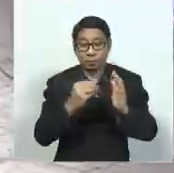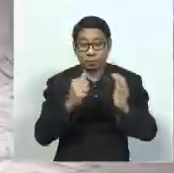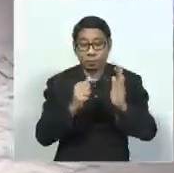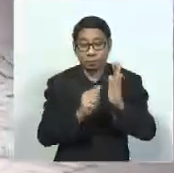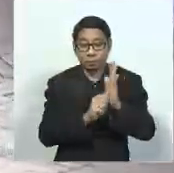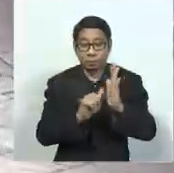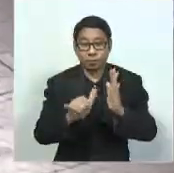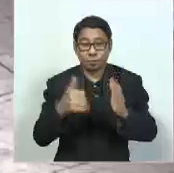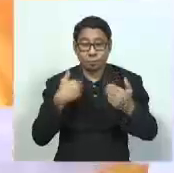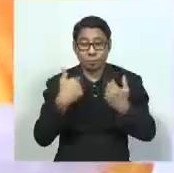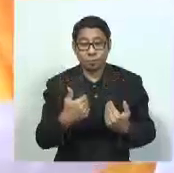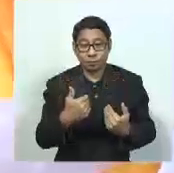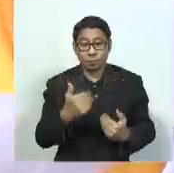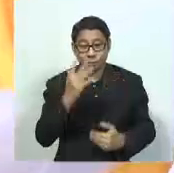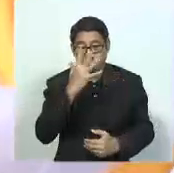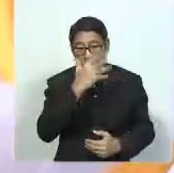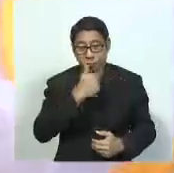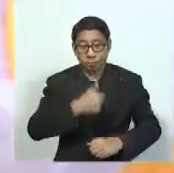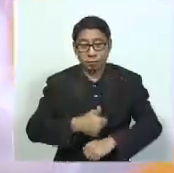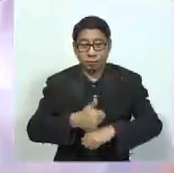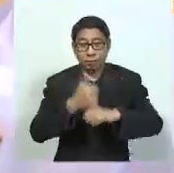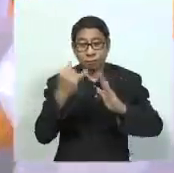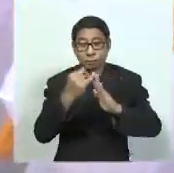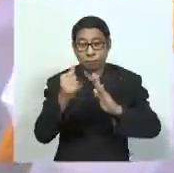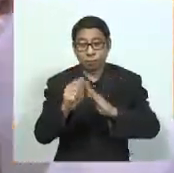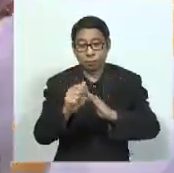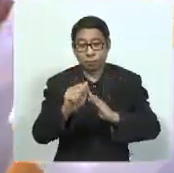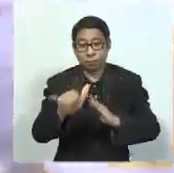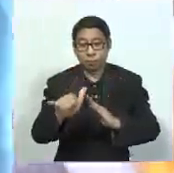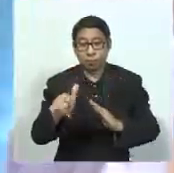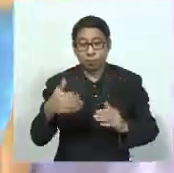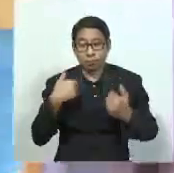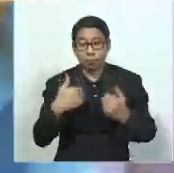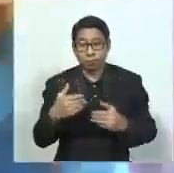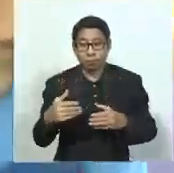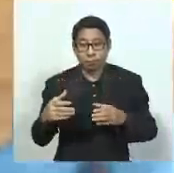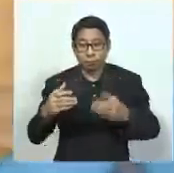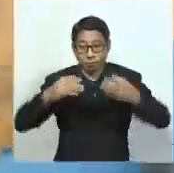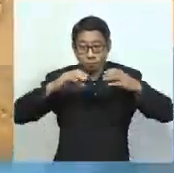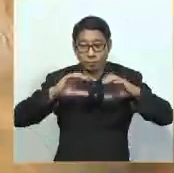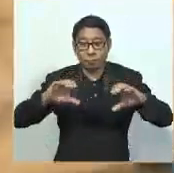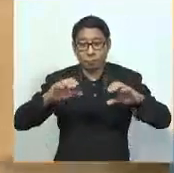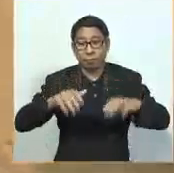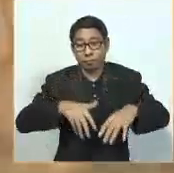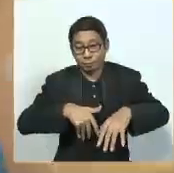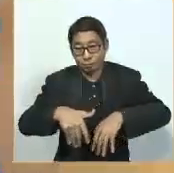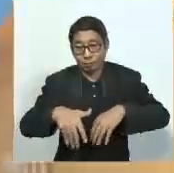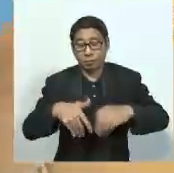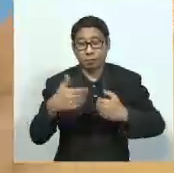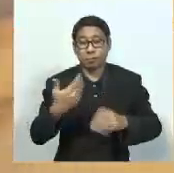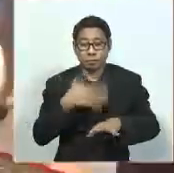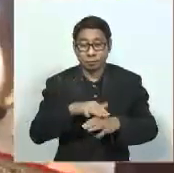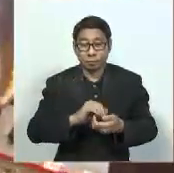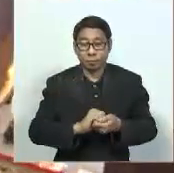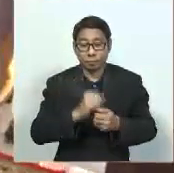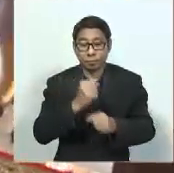งๆนะคะนายสุจินชัยชุมศักดิ์ผู้ว่าราชการจังหวัดพระนครศรีอยุธยานำส่วนราชการและพี่น้องประชาชน